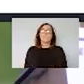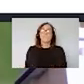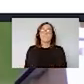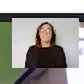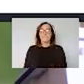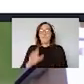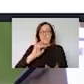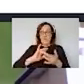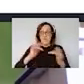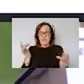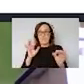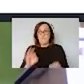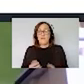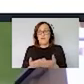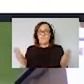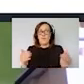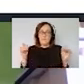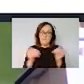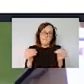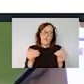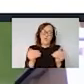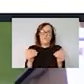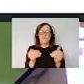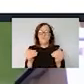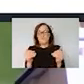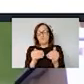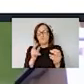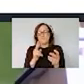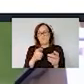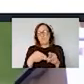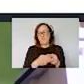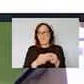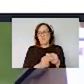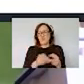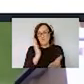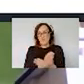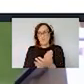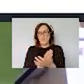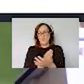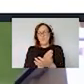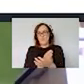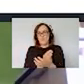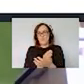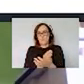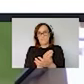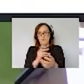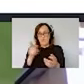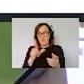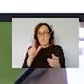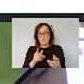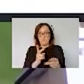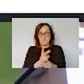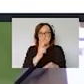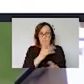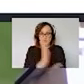Państwo, link dla Państwa i możliwości tego narzędzia, jeśli Państwo już się logują i nadal...